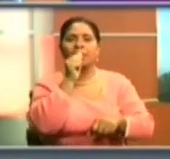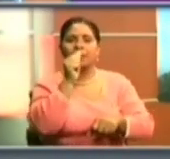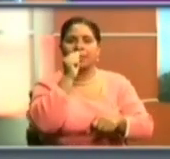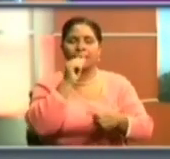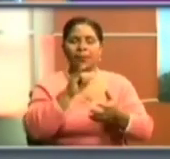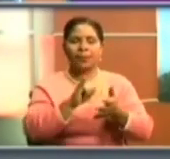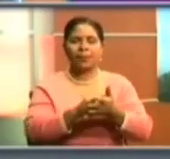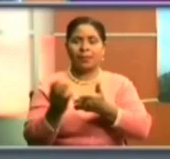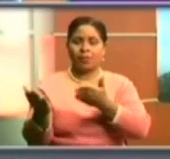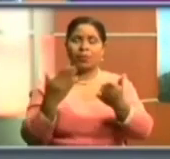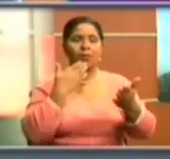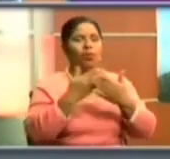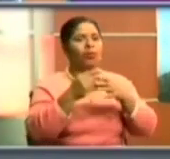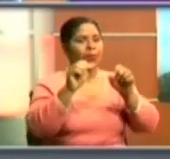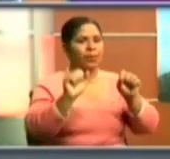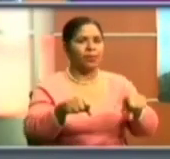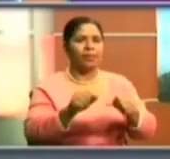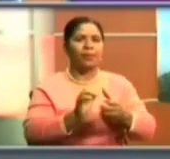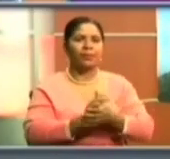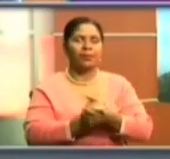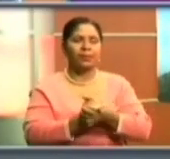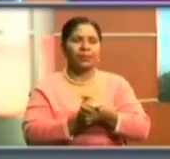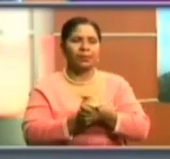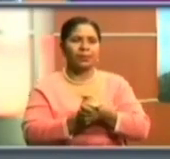leurs potentialités.